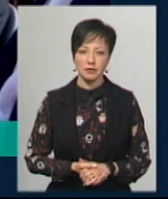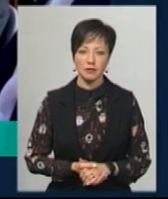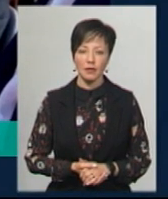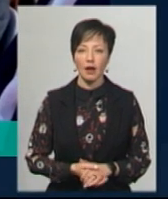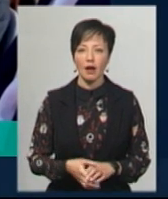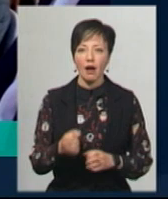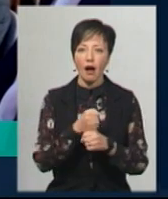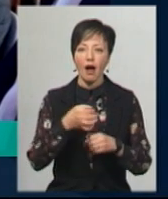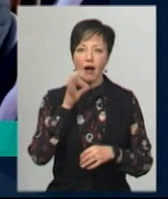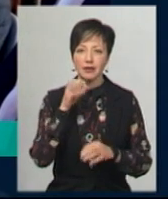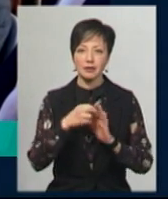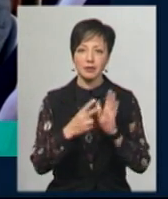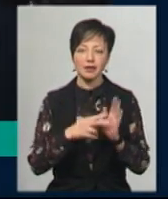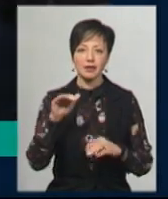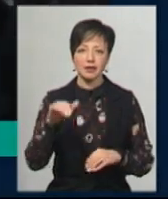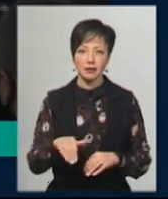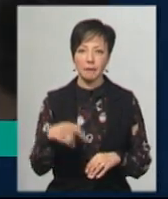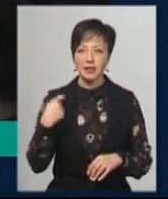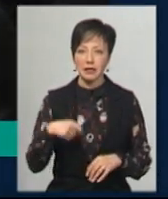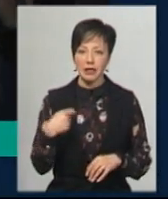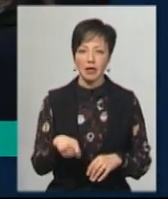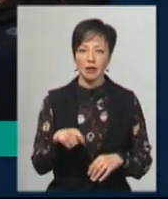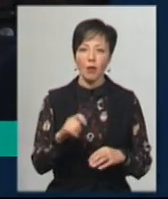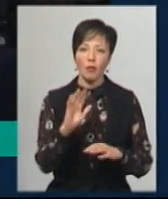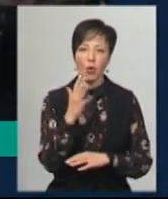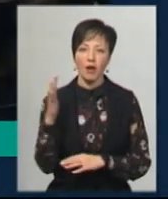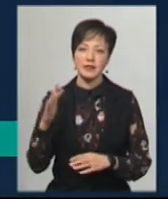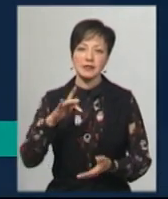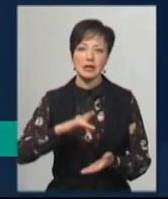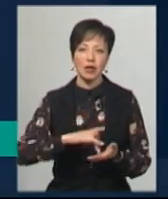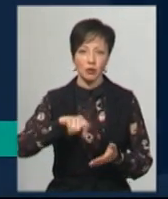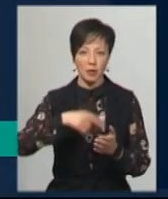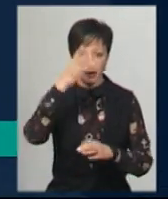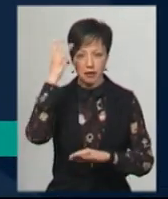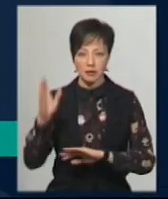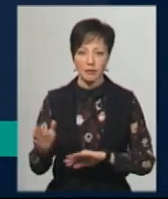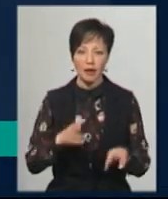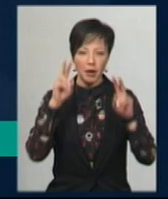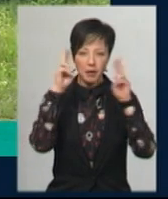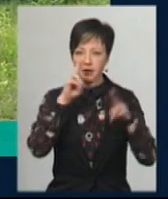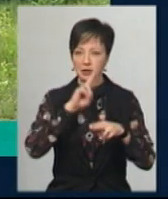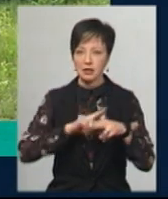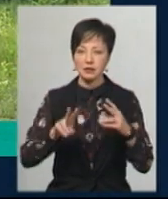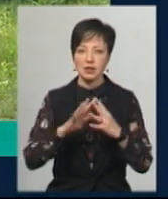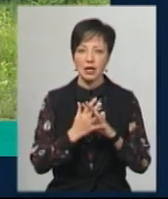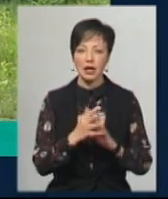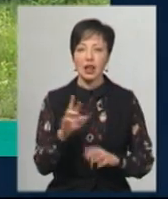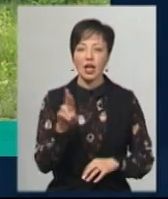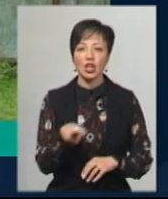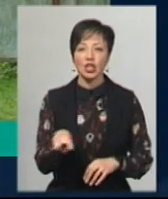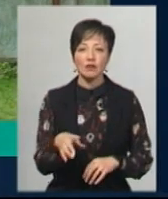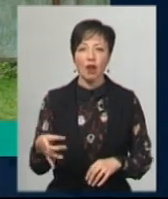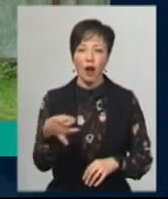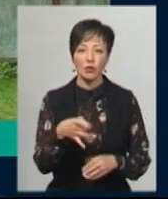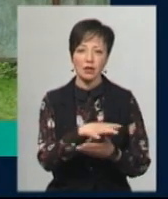Кава за 17 тисяч. Президент України прогулявся центром Хмельницького. Безвісти зникли. У селі Ярославка Летичівського району